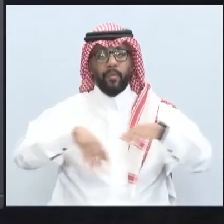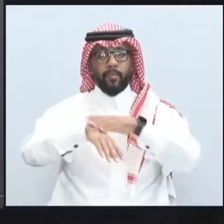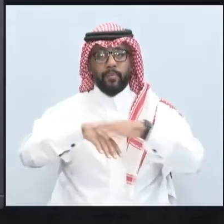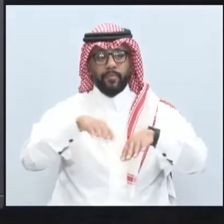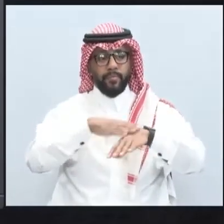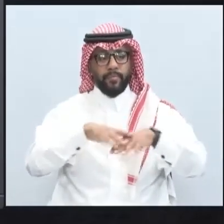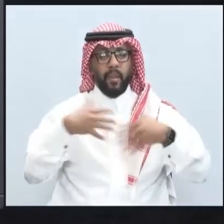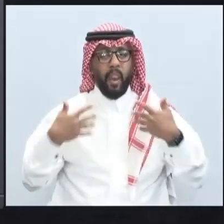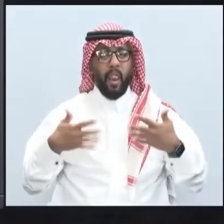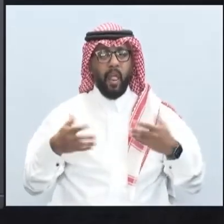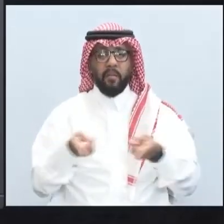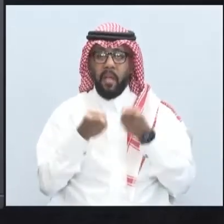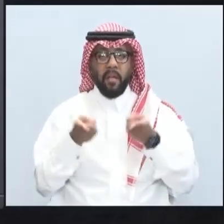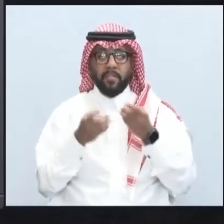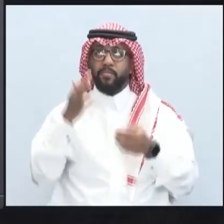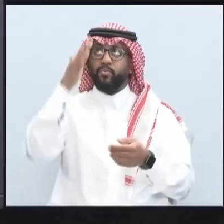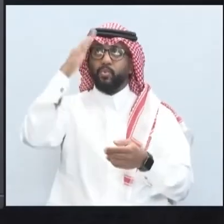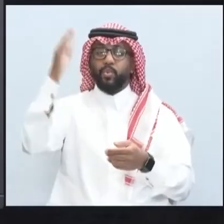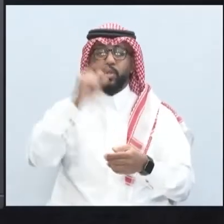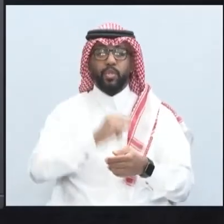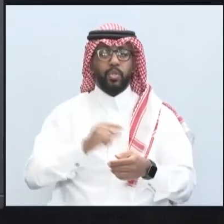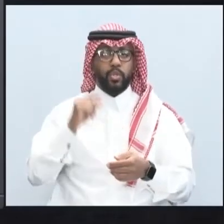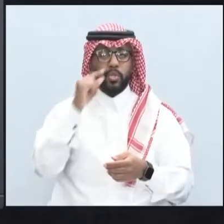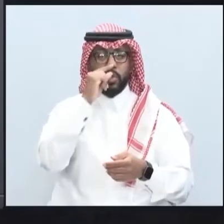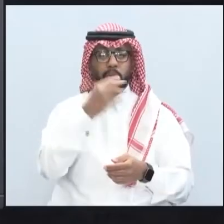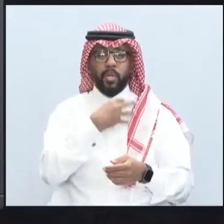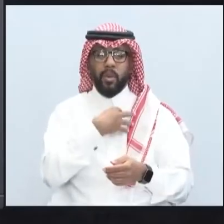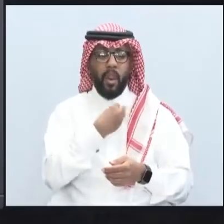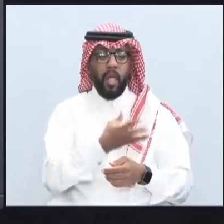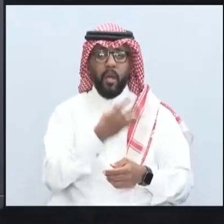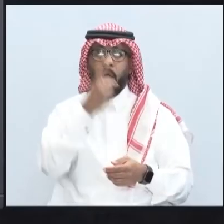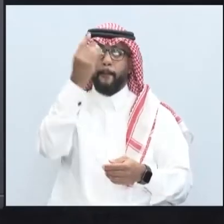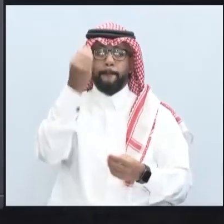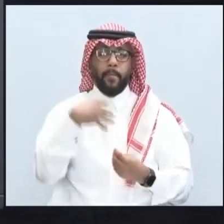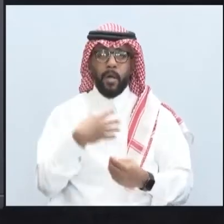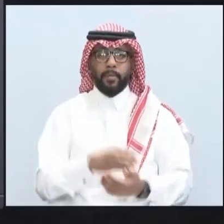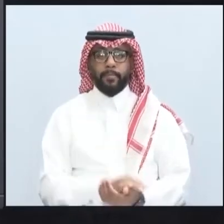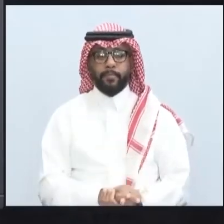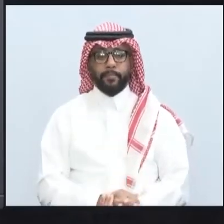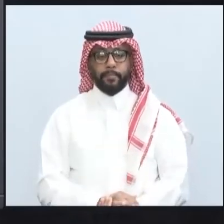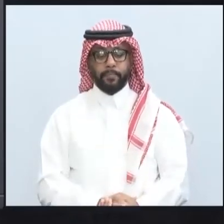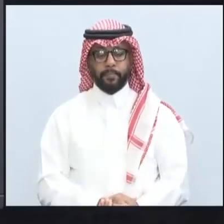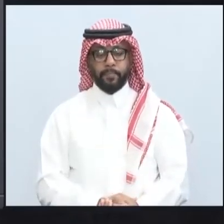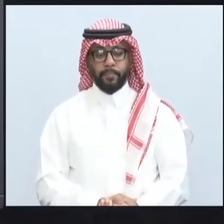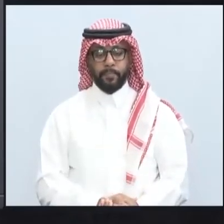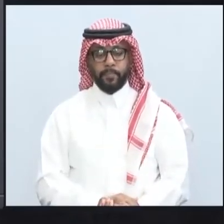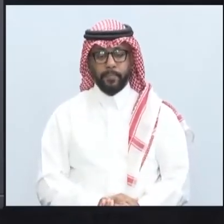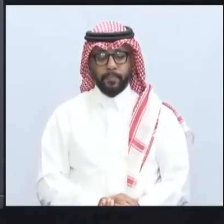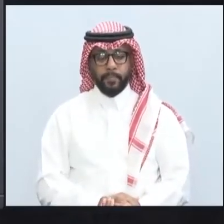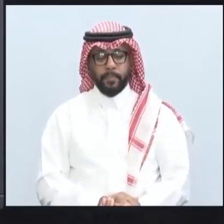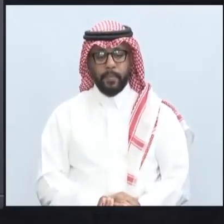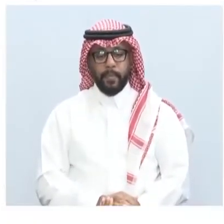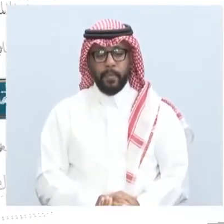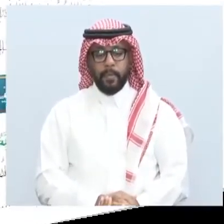تيسيرا لنا وهذا من رحمه وسعه ويسر هذا الدين العظيم